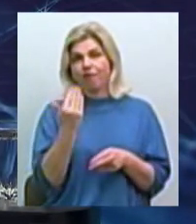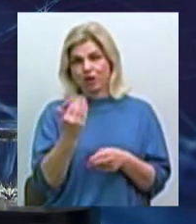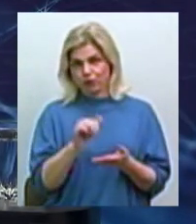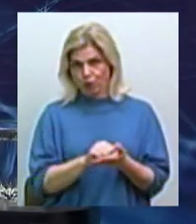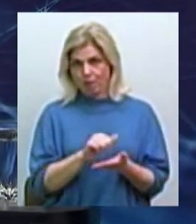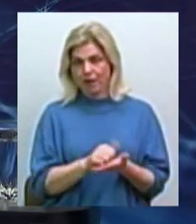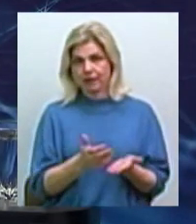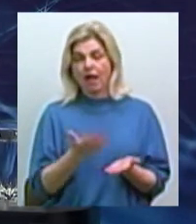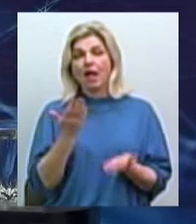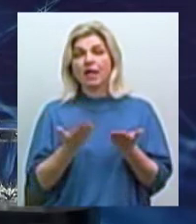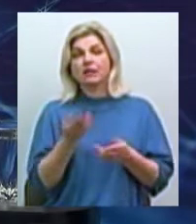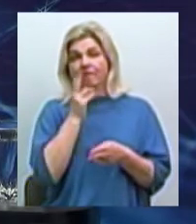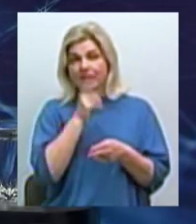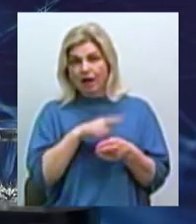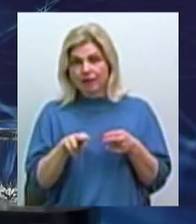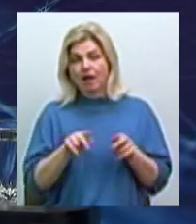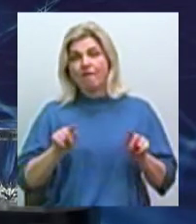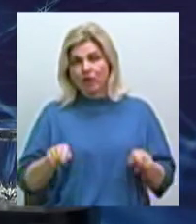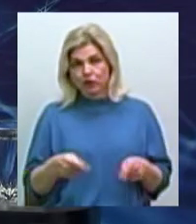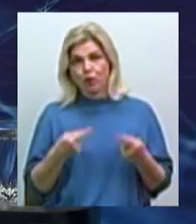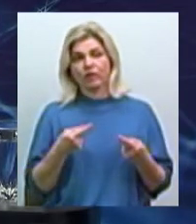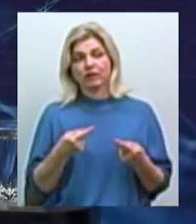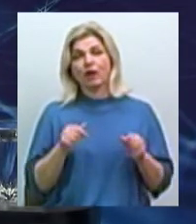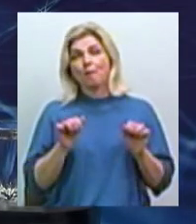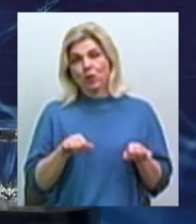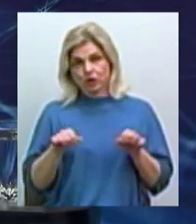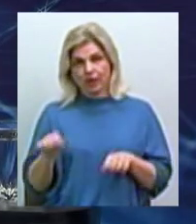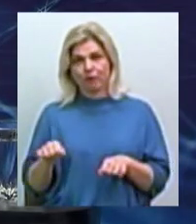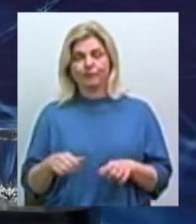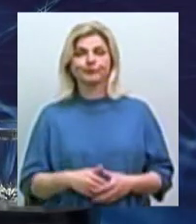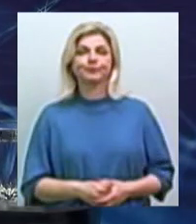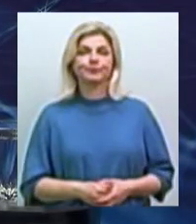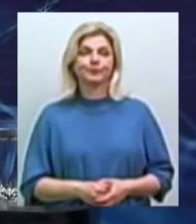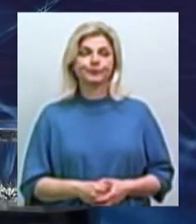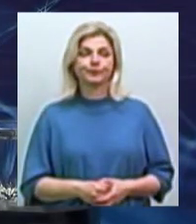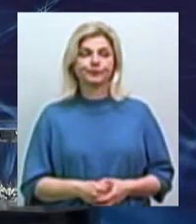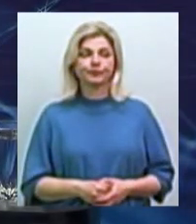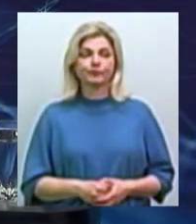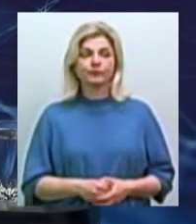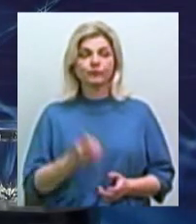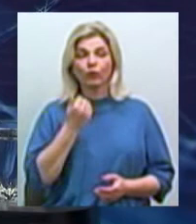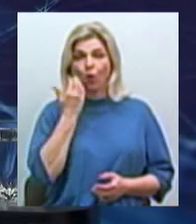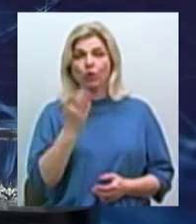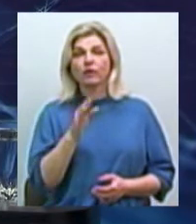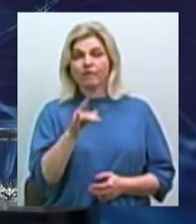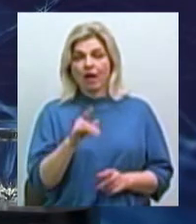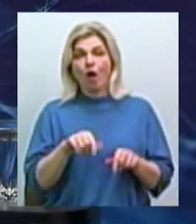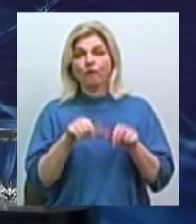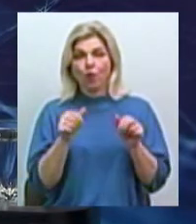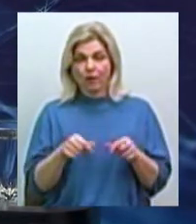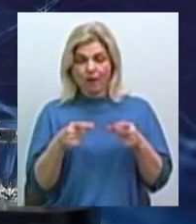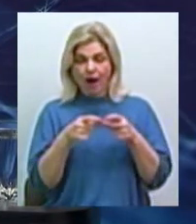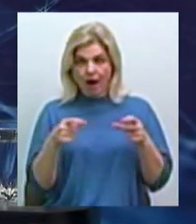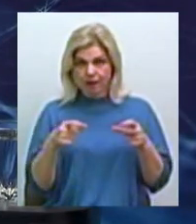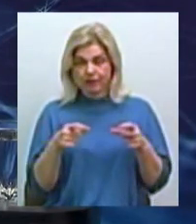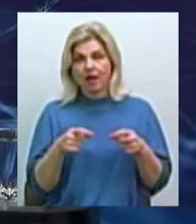якщо ви його втратили, то відновити його можливо. І саме те, коли ви оформили картку у вигляді